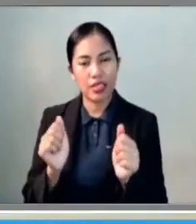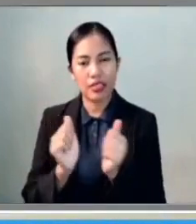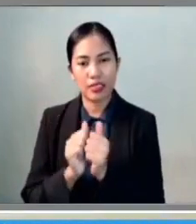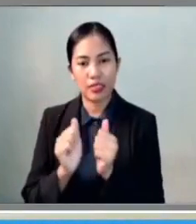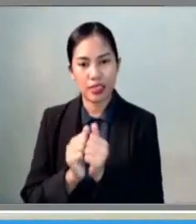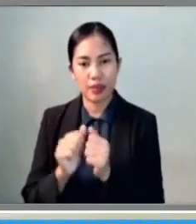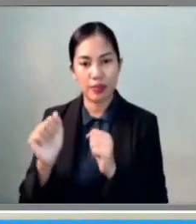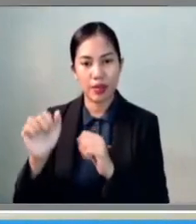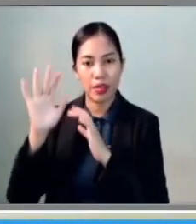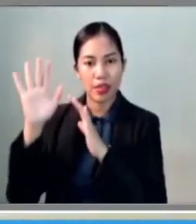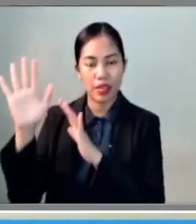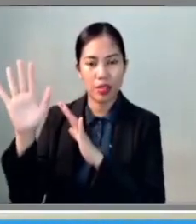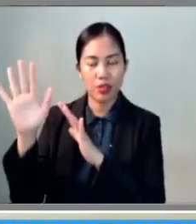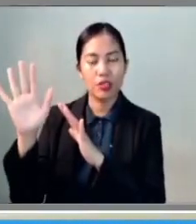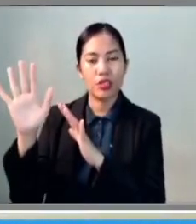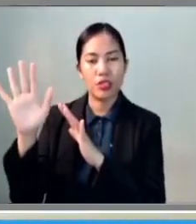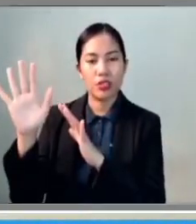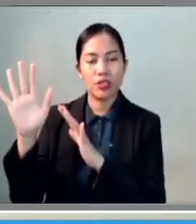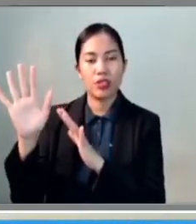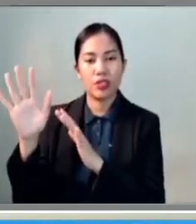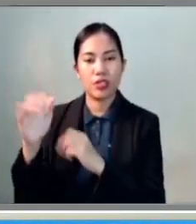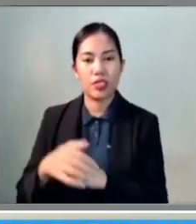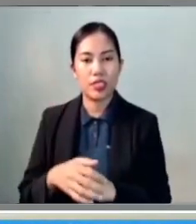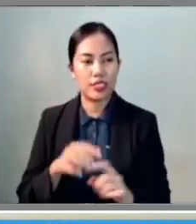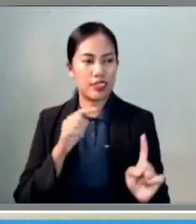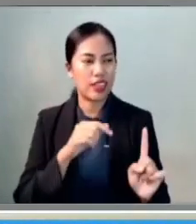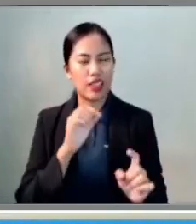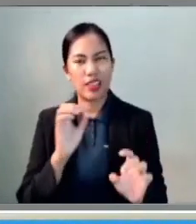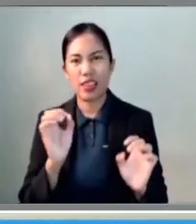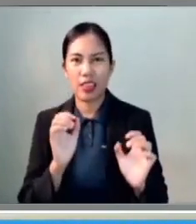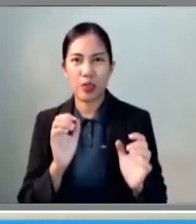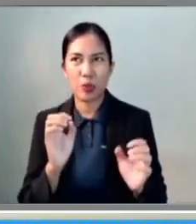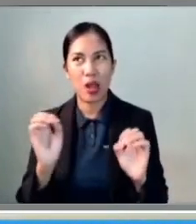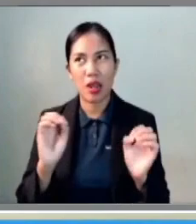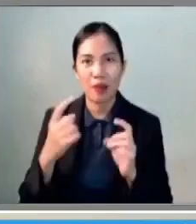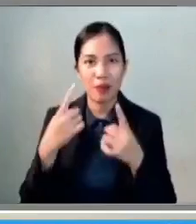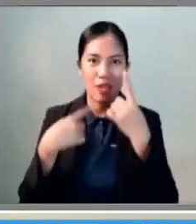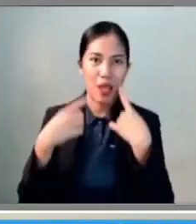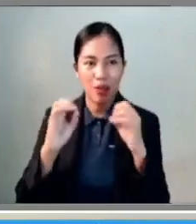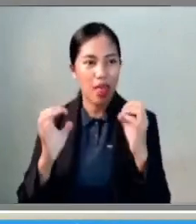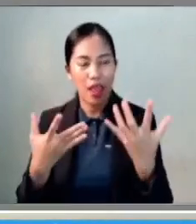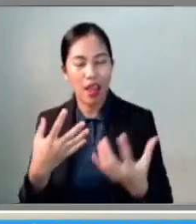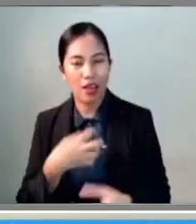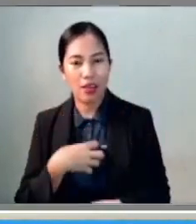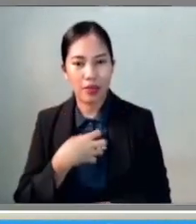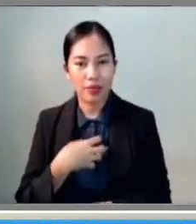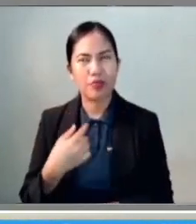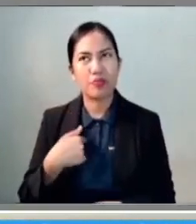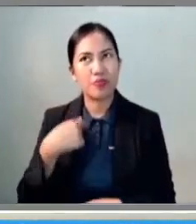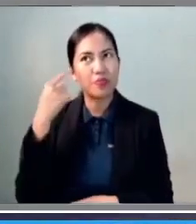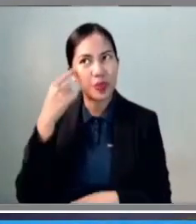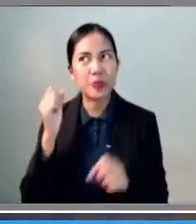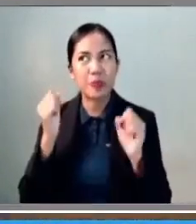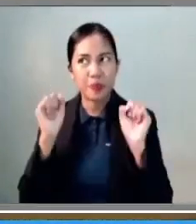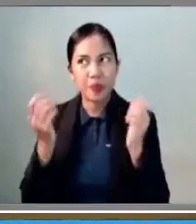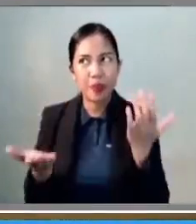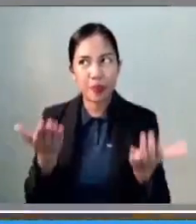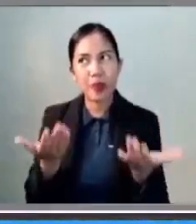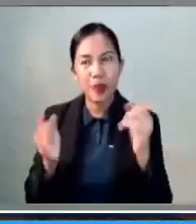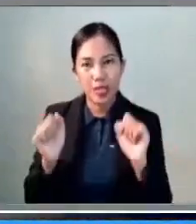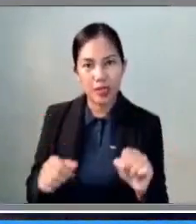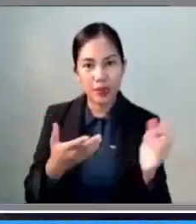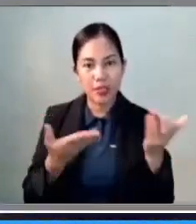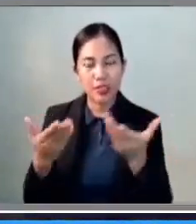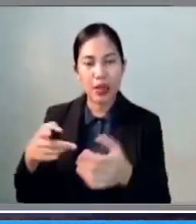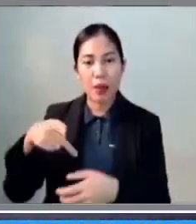so hindi naman siya nagreklamo. So naisip ko, baka kaya siyang ipula, mag-idalhin sa pulag. Para makayanan